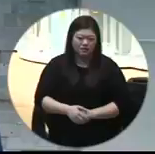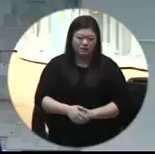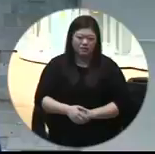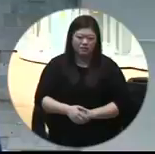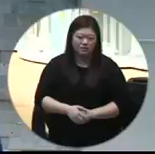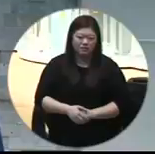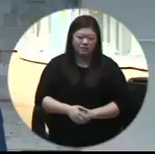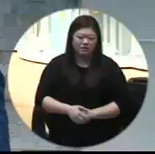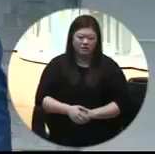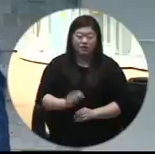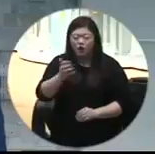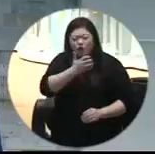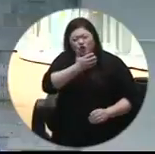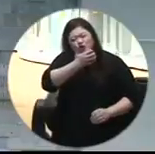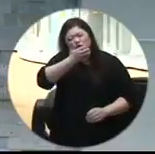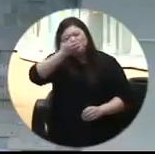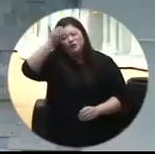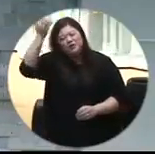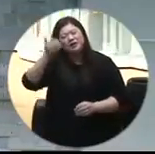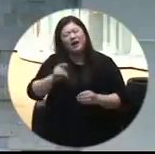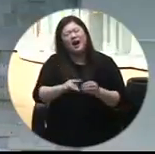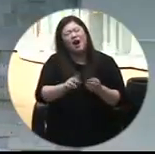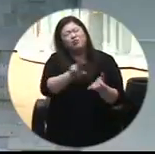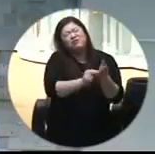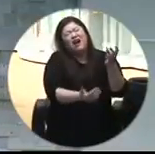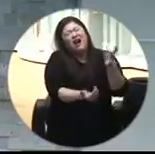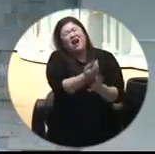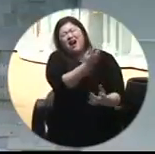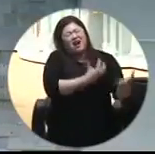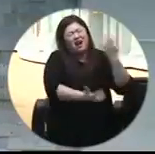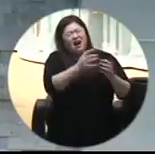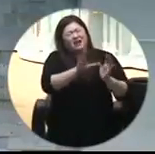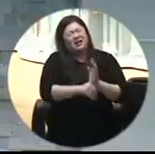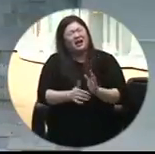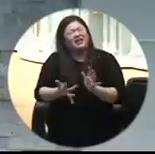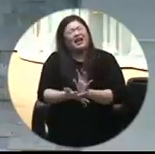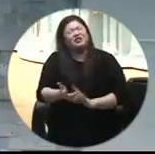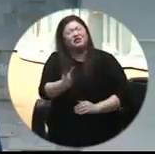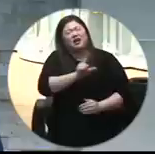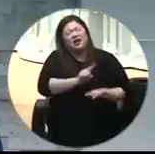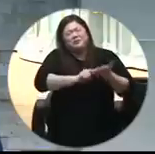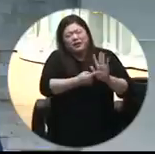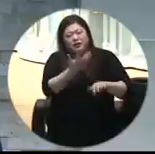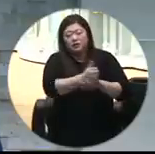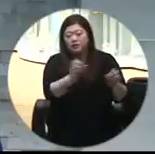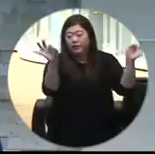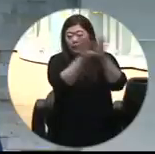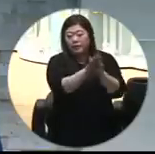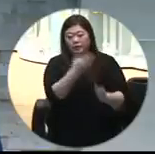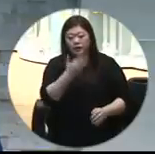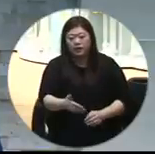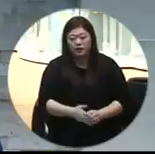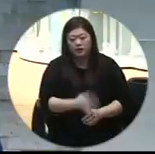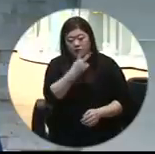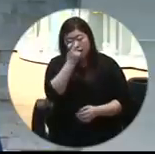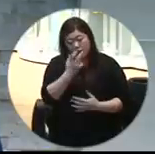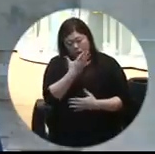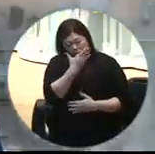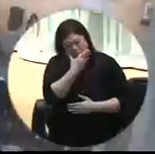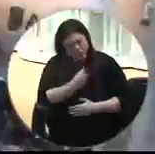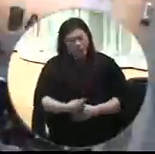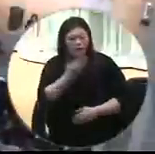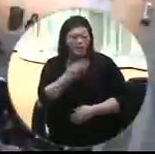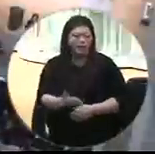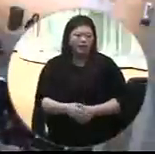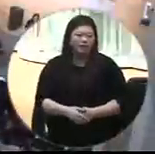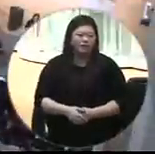불러, 꿈에도. 꿈에 막 얼음 당하거든. 예수님 불러보세요. 싹 없어지고 편안하게 잔다니까요. 아멘.